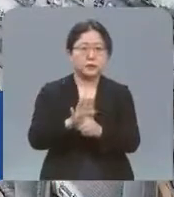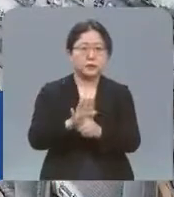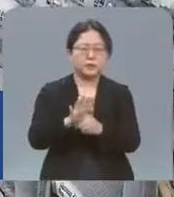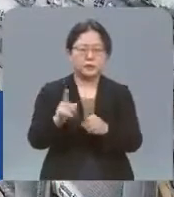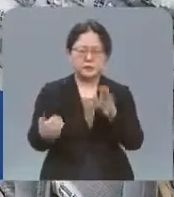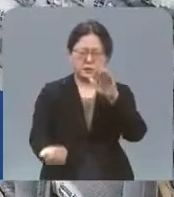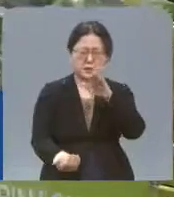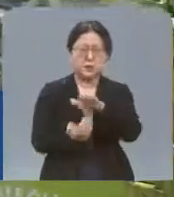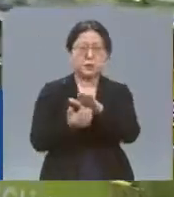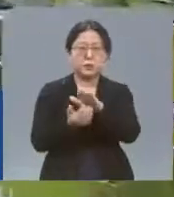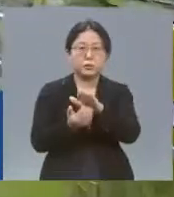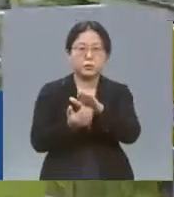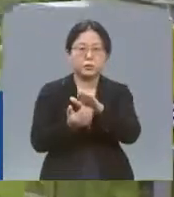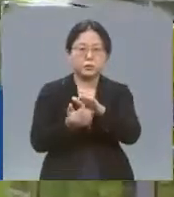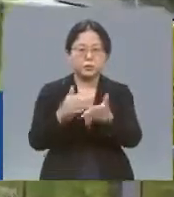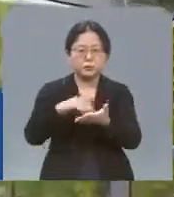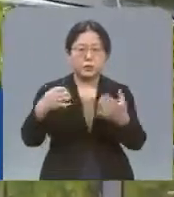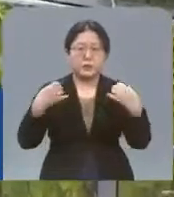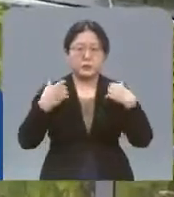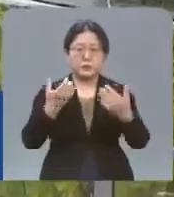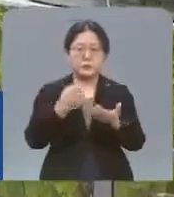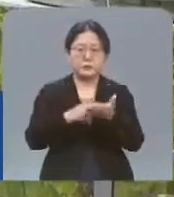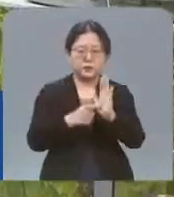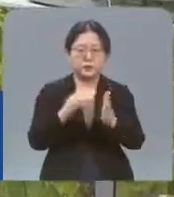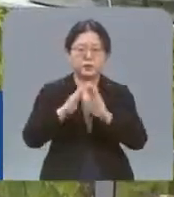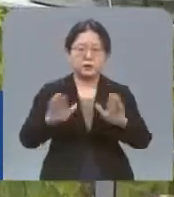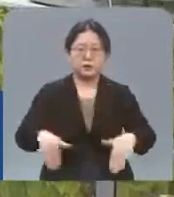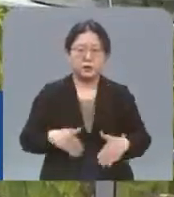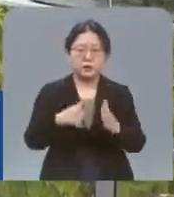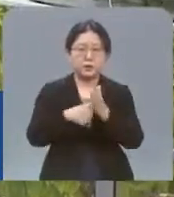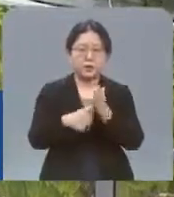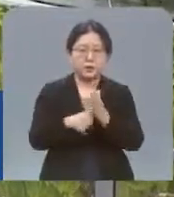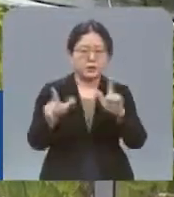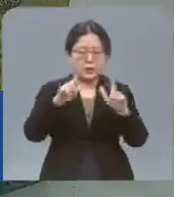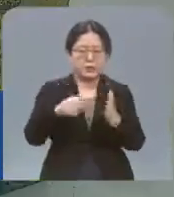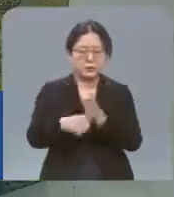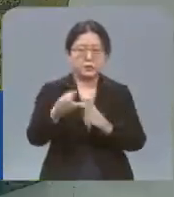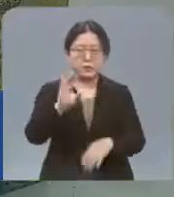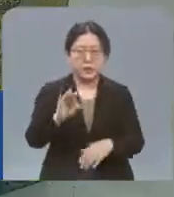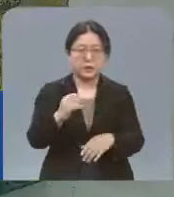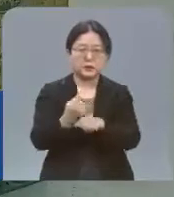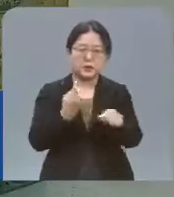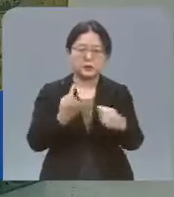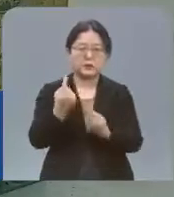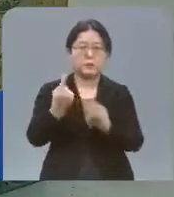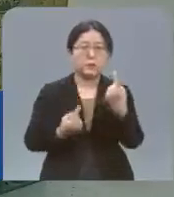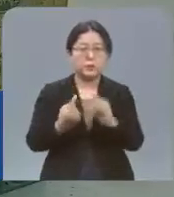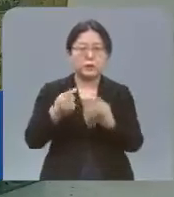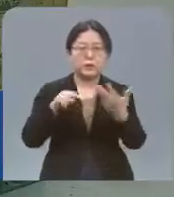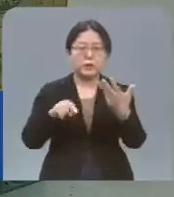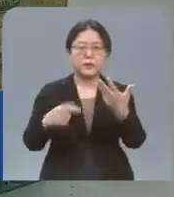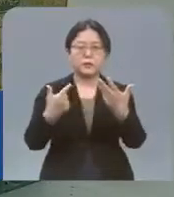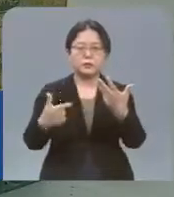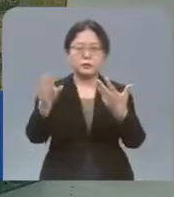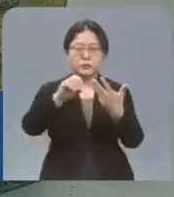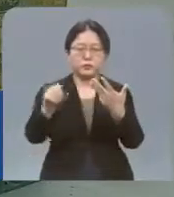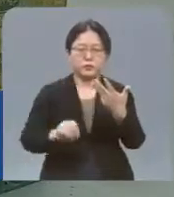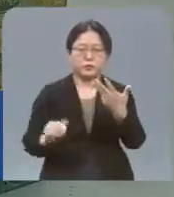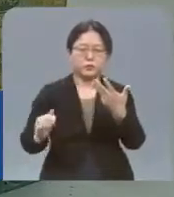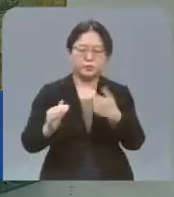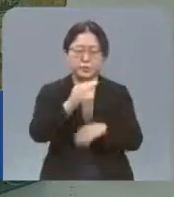최고치를 기록했습니다. 통계청이 발표한 전남의 생활물가 지수도 작년 같은 달보다